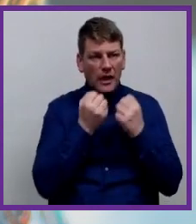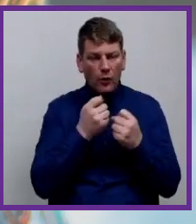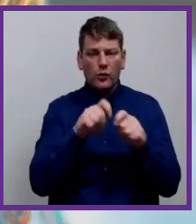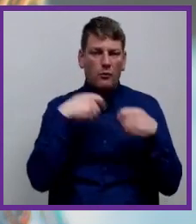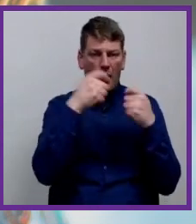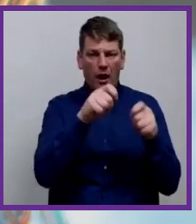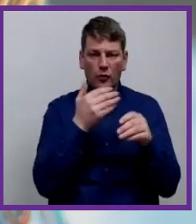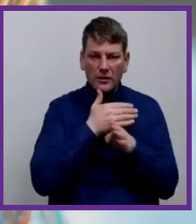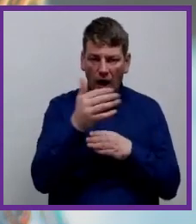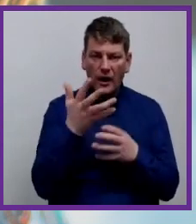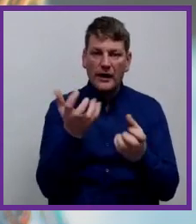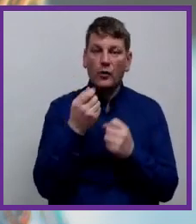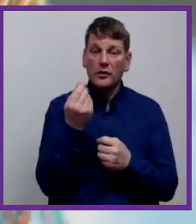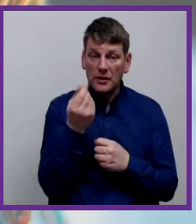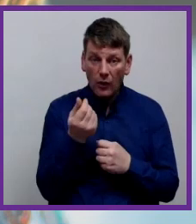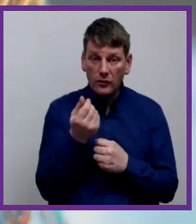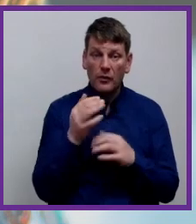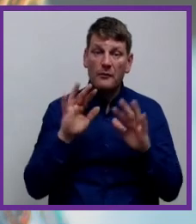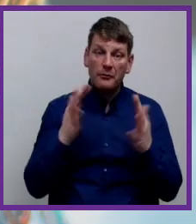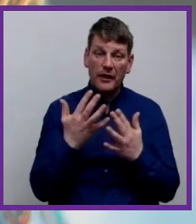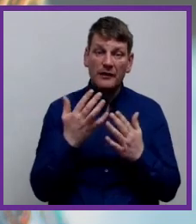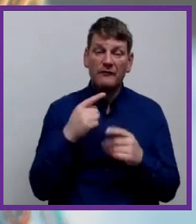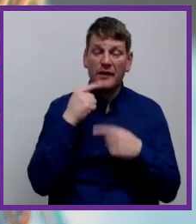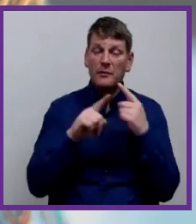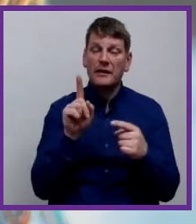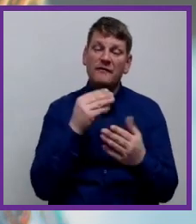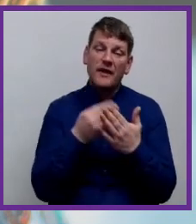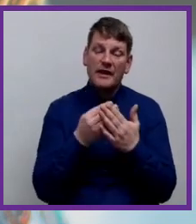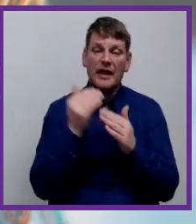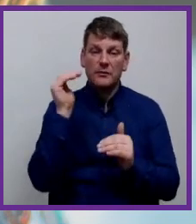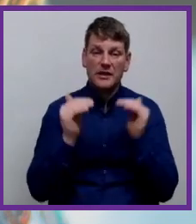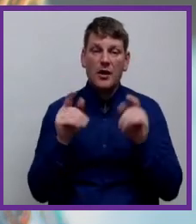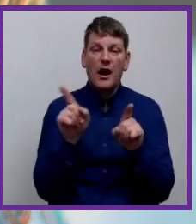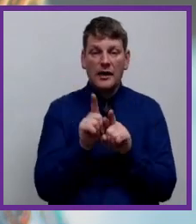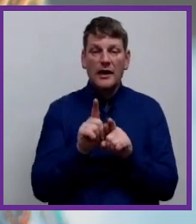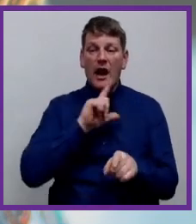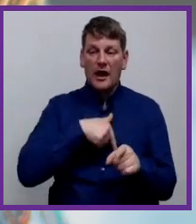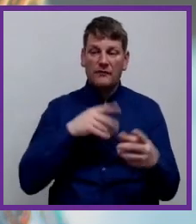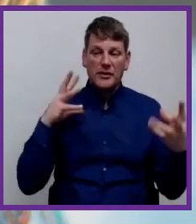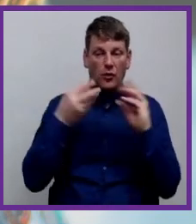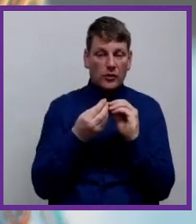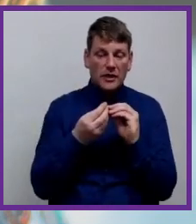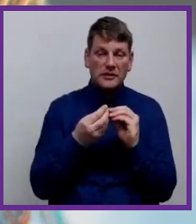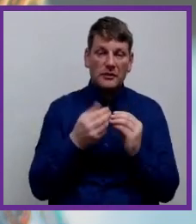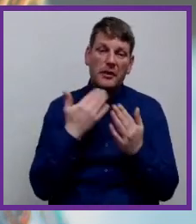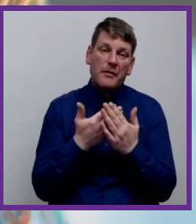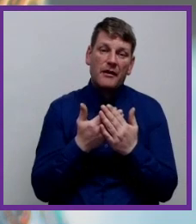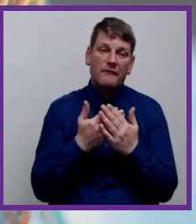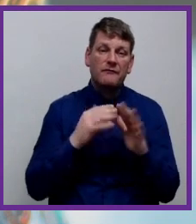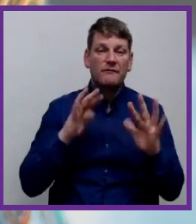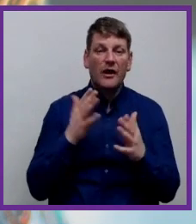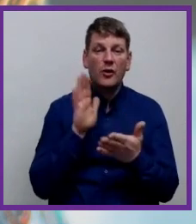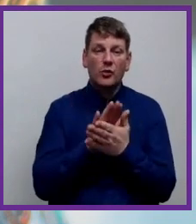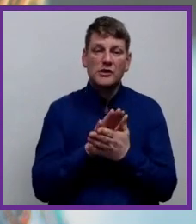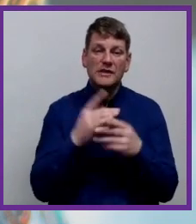naudu. Bet teiksim, vienmēr ir vērtējams kriterijs arī Latvijas kontekstā, nu, piemēram, vai uz